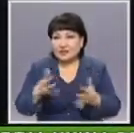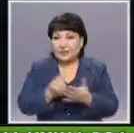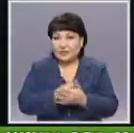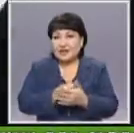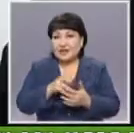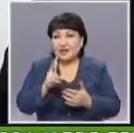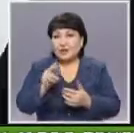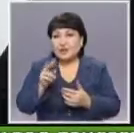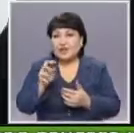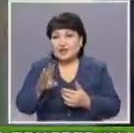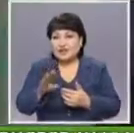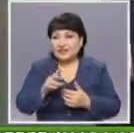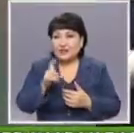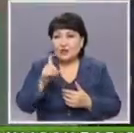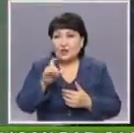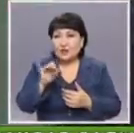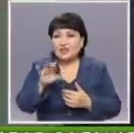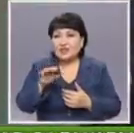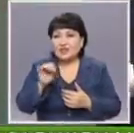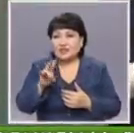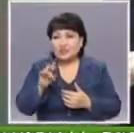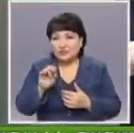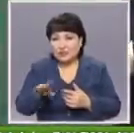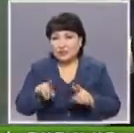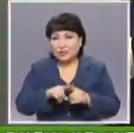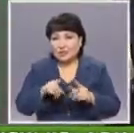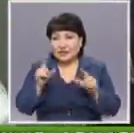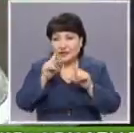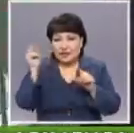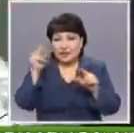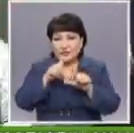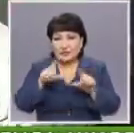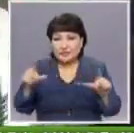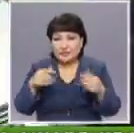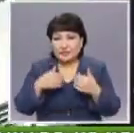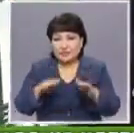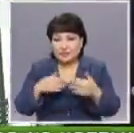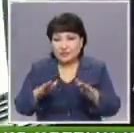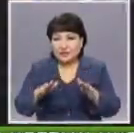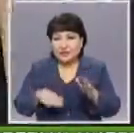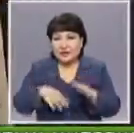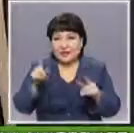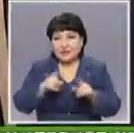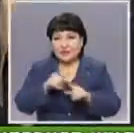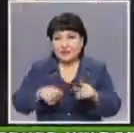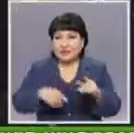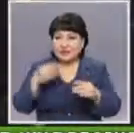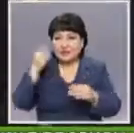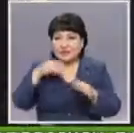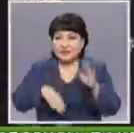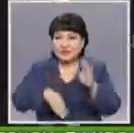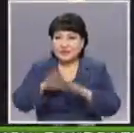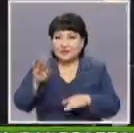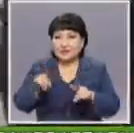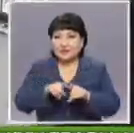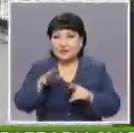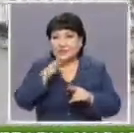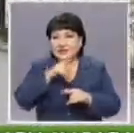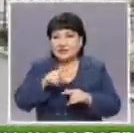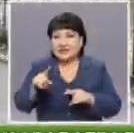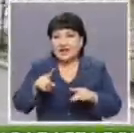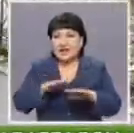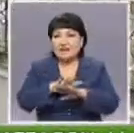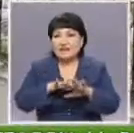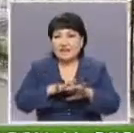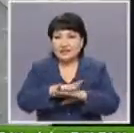та дәл осы мектептің түлектері. Ән таңдауда талғамы биік, Дос Мұқасандықтардың атын сол кездері венгр студенттері